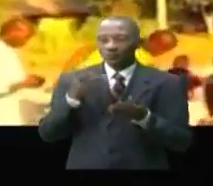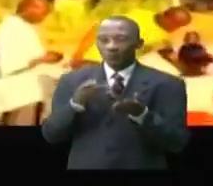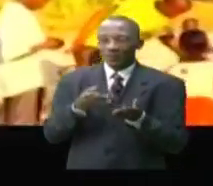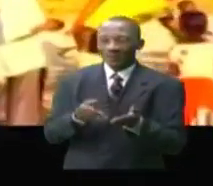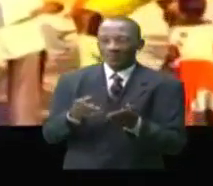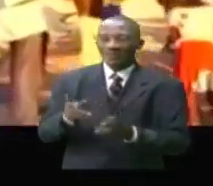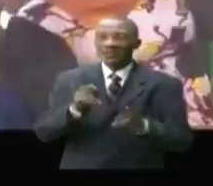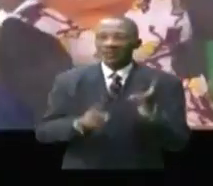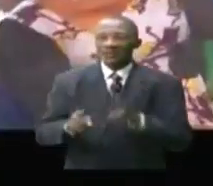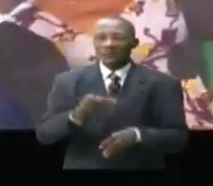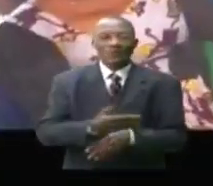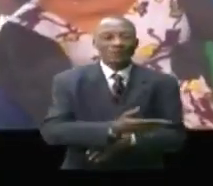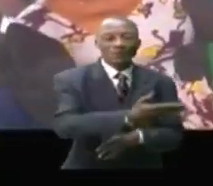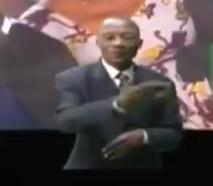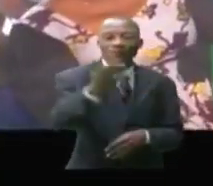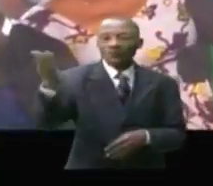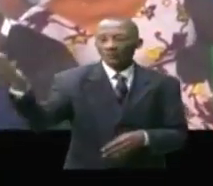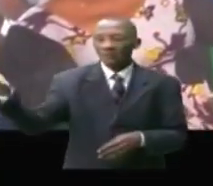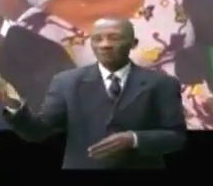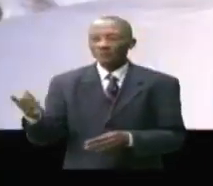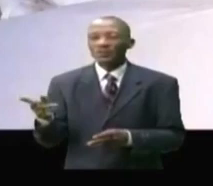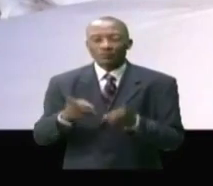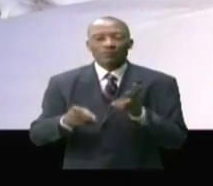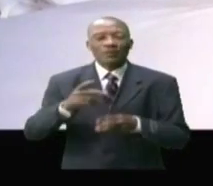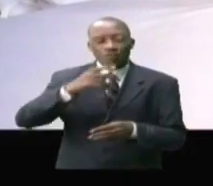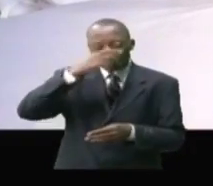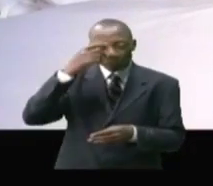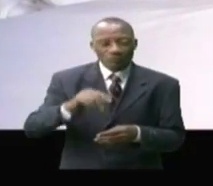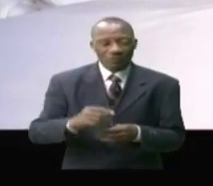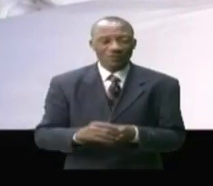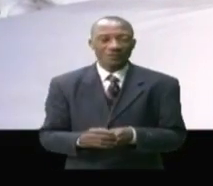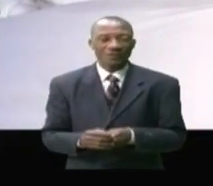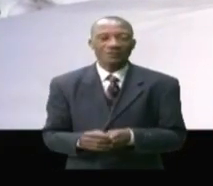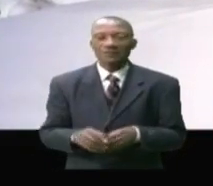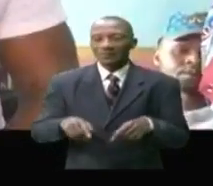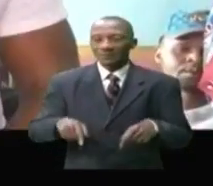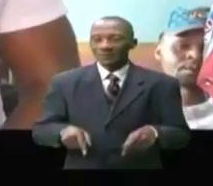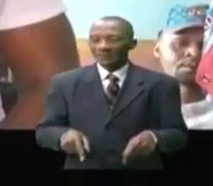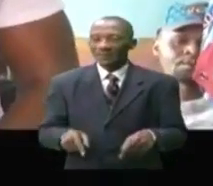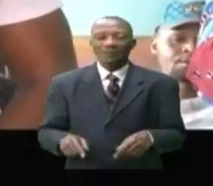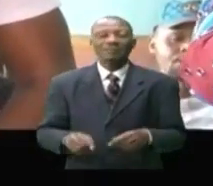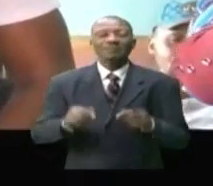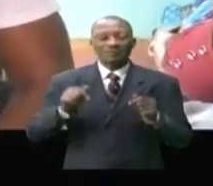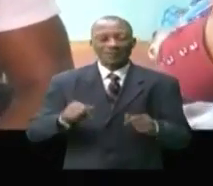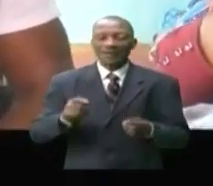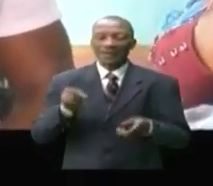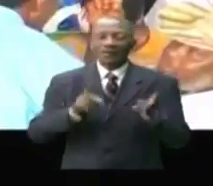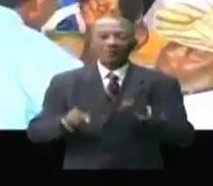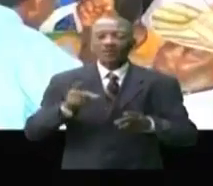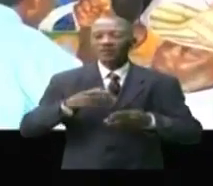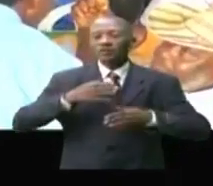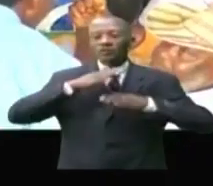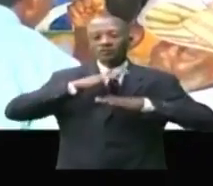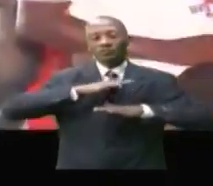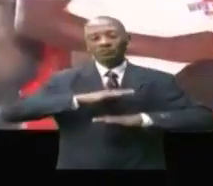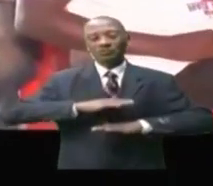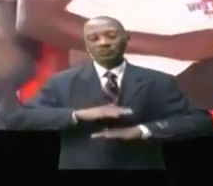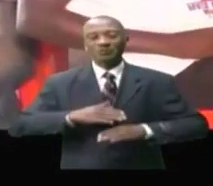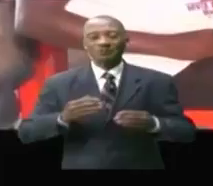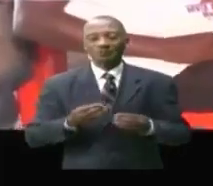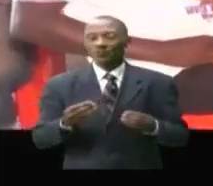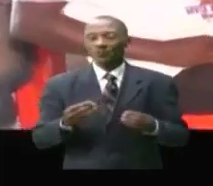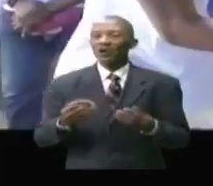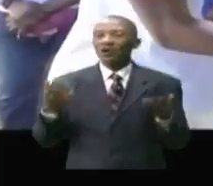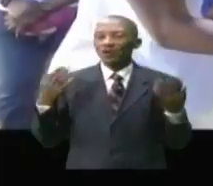forage pour essayer de résoudre tant soit peu ces problèmes de l'approvisionnement de l'eau dans cette commune de la capitale